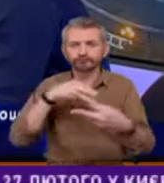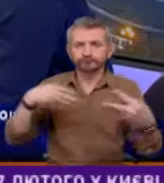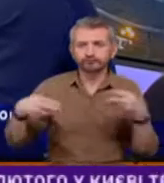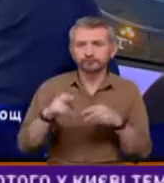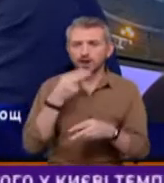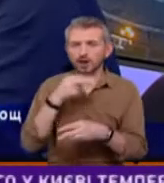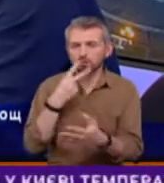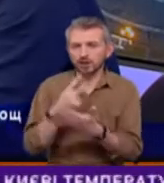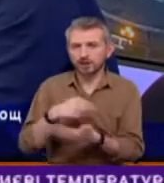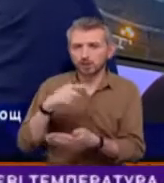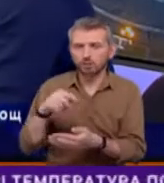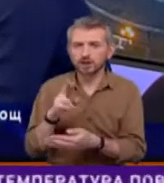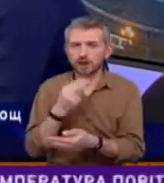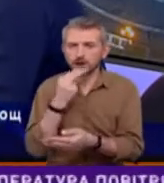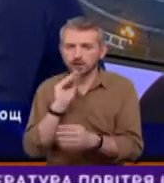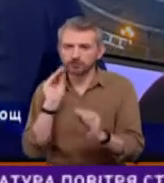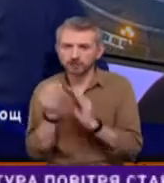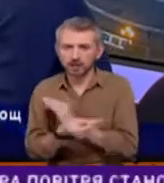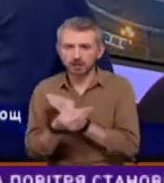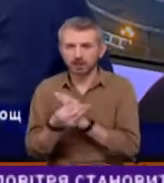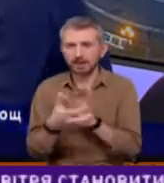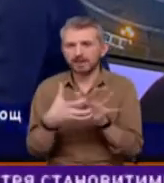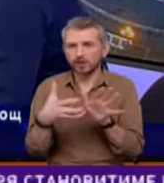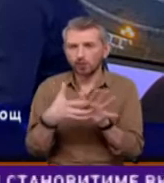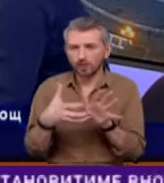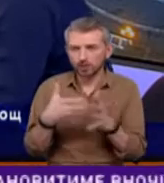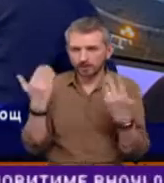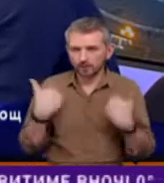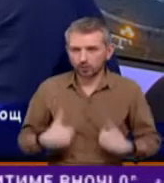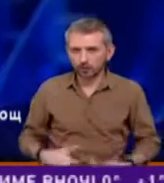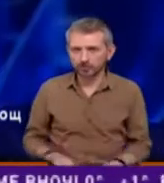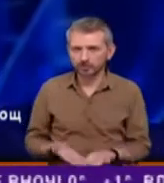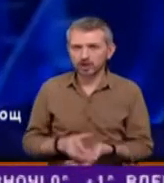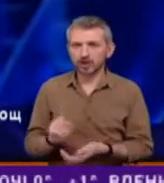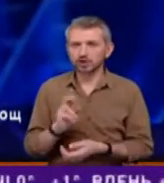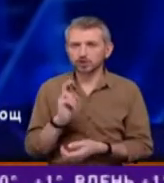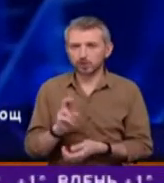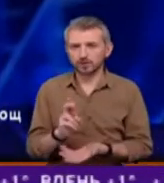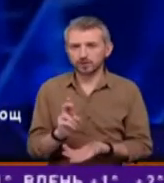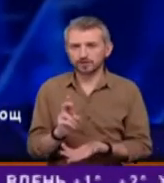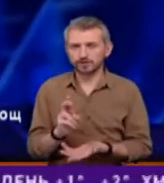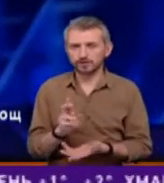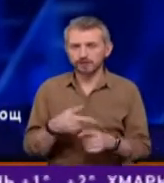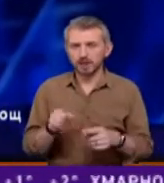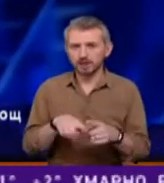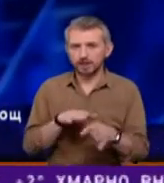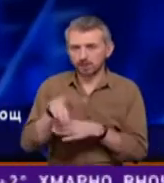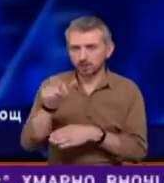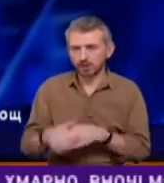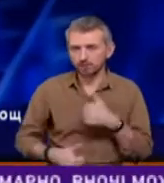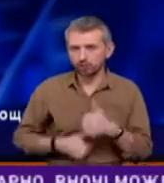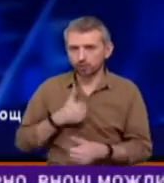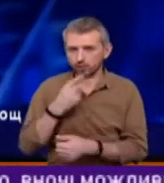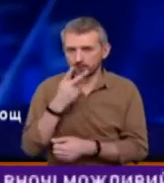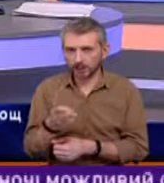показати номер, як краще скрити якісь певні недоліки фізіологічні, для того, щоб цей виконавець достойно